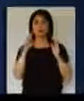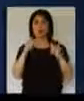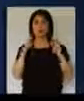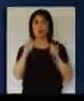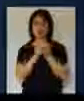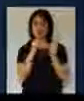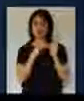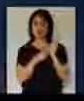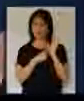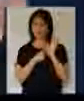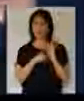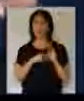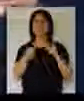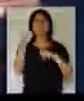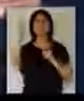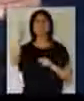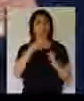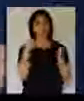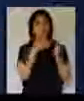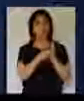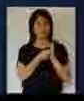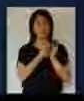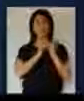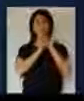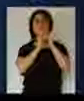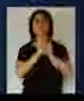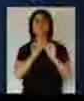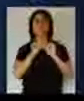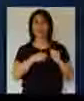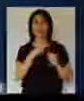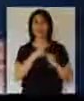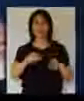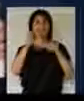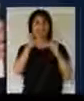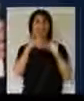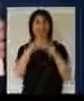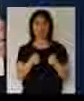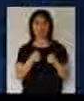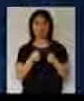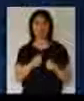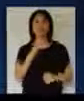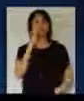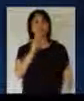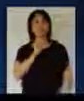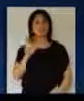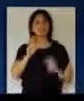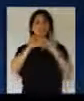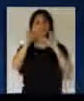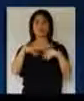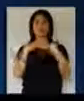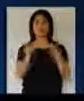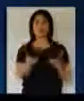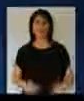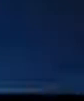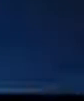понадобится следующая документация. Подтверждение финансового обеспечения, обратный билет, туристическая страховка, резервирование